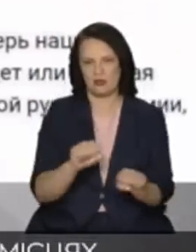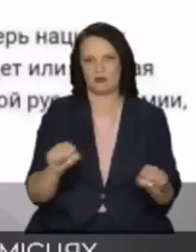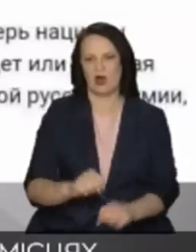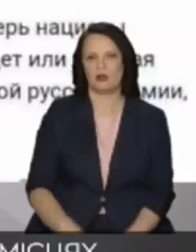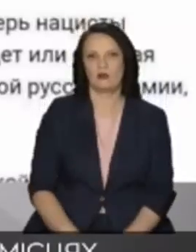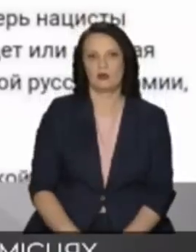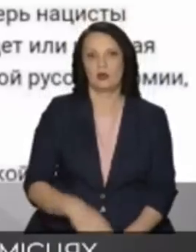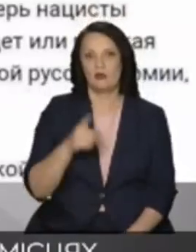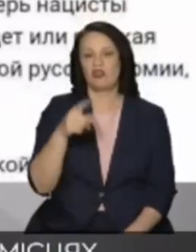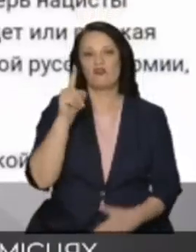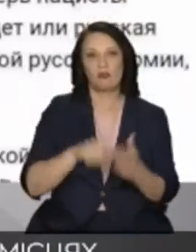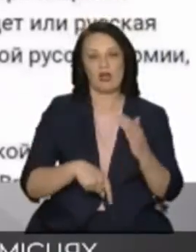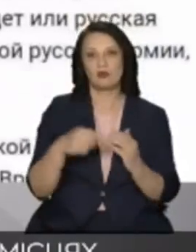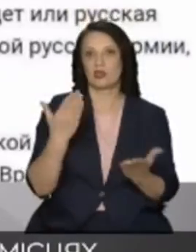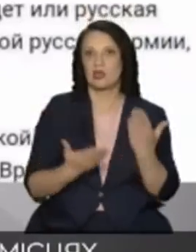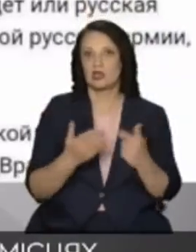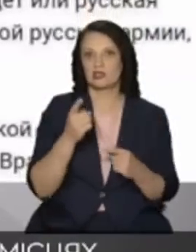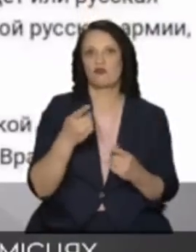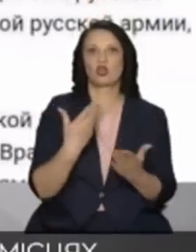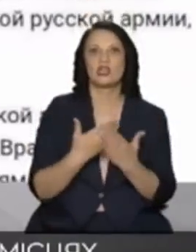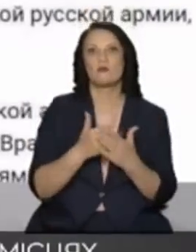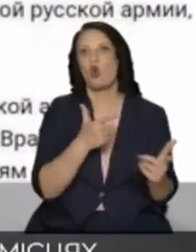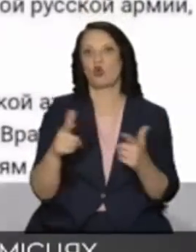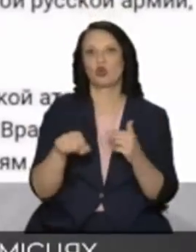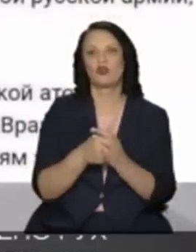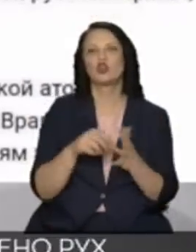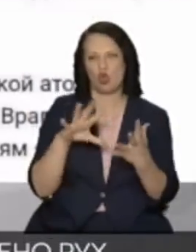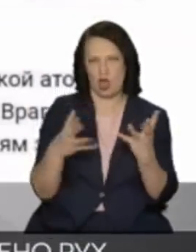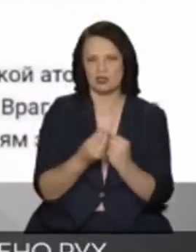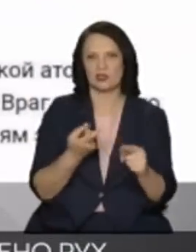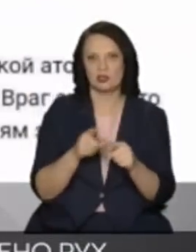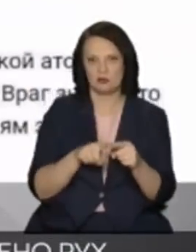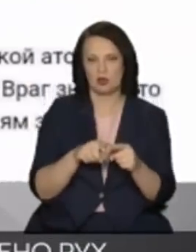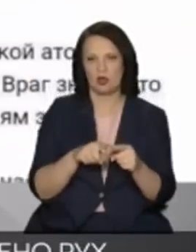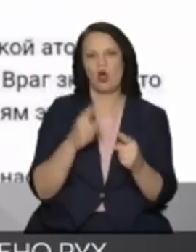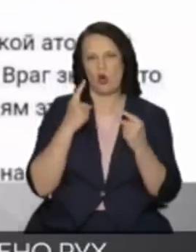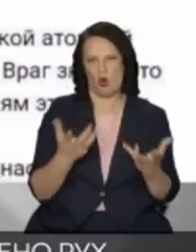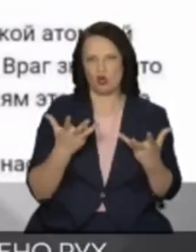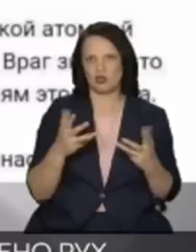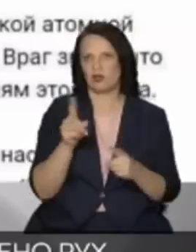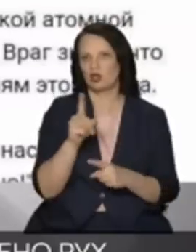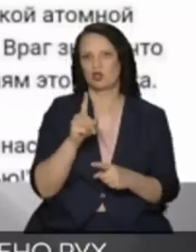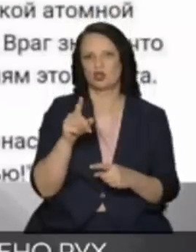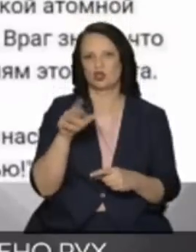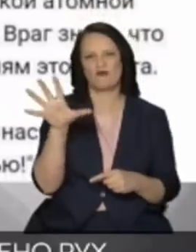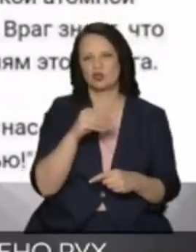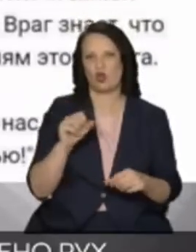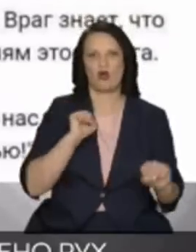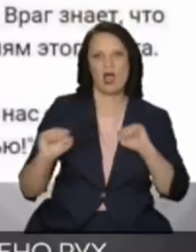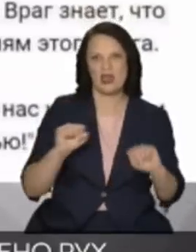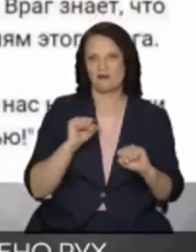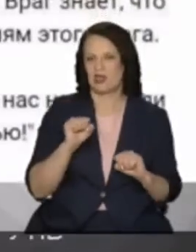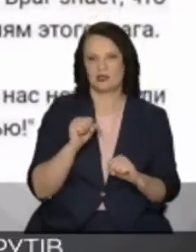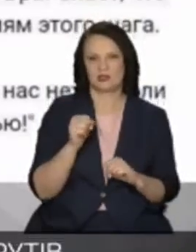ЗСУ. Він впевнений, що вони нібито готові до наслідків цього кроку. Очевидно, що ані Васильєва, ані все військове керівництво